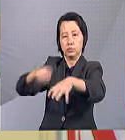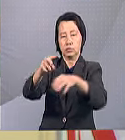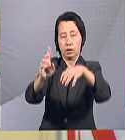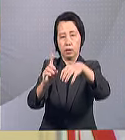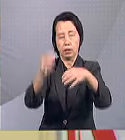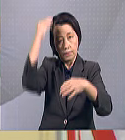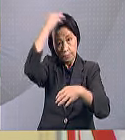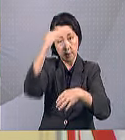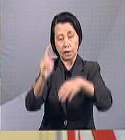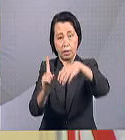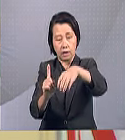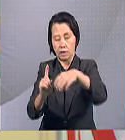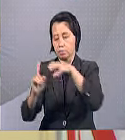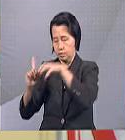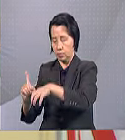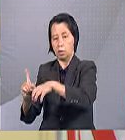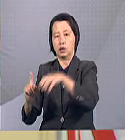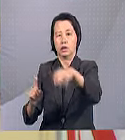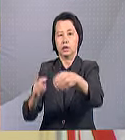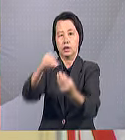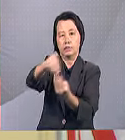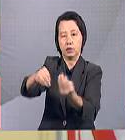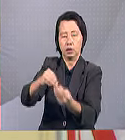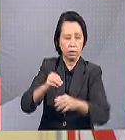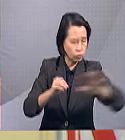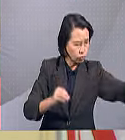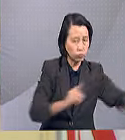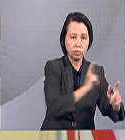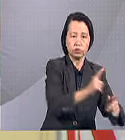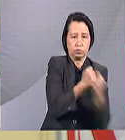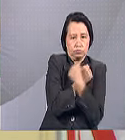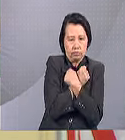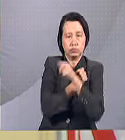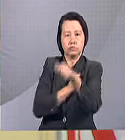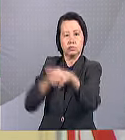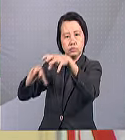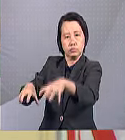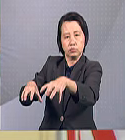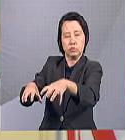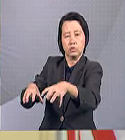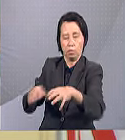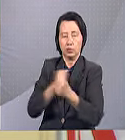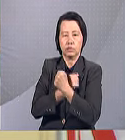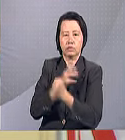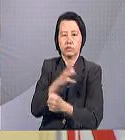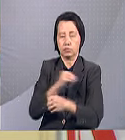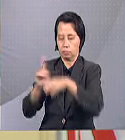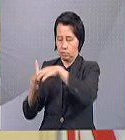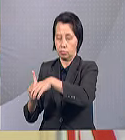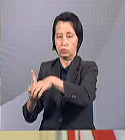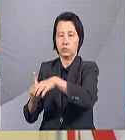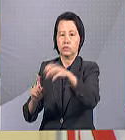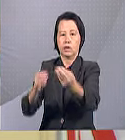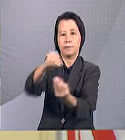kita cintai dan seluruh umat Islam mencintainya, Makkatul Mukarramah dan Madinah